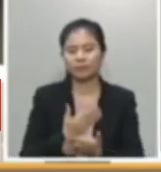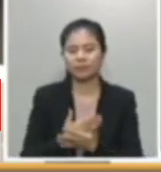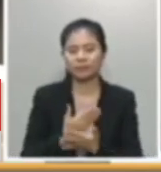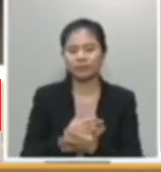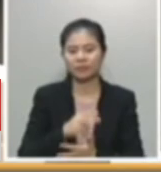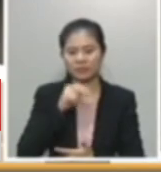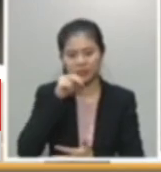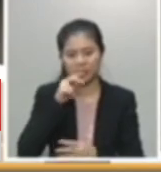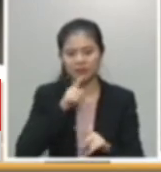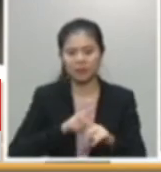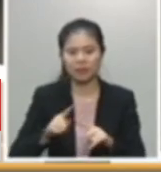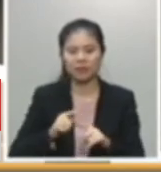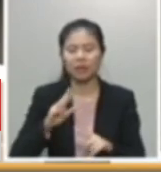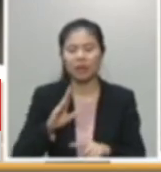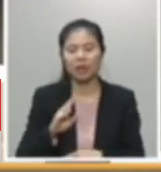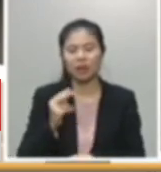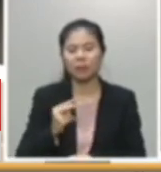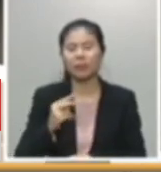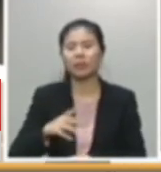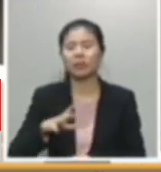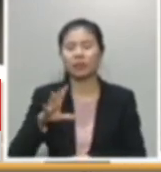า